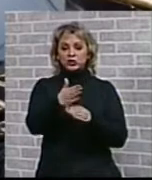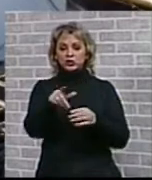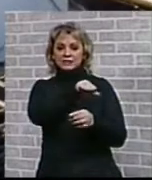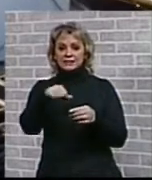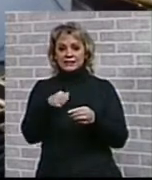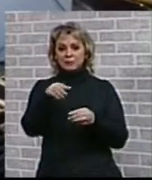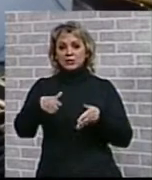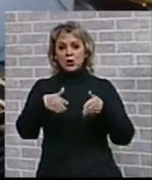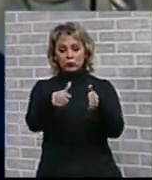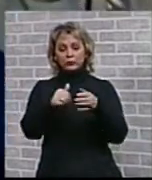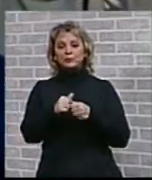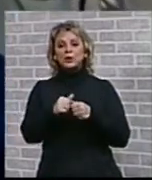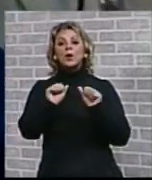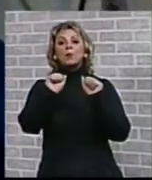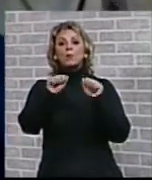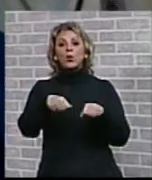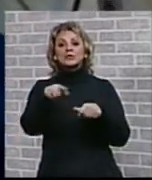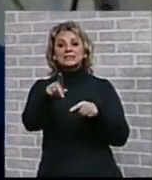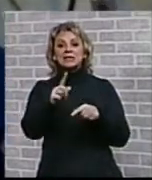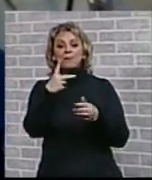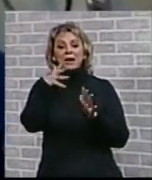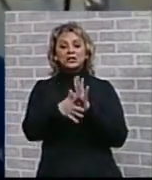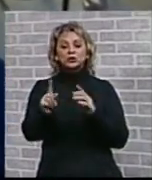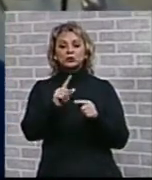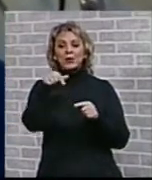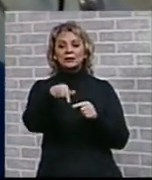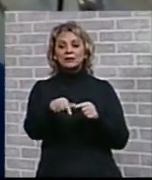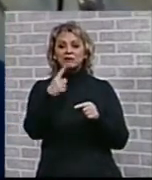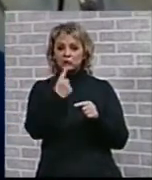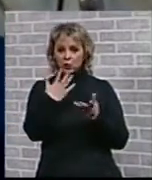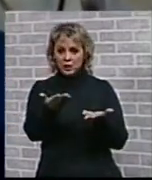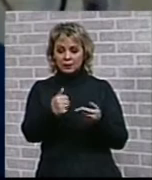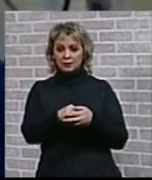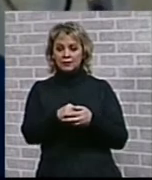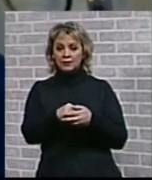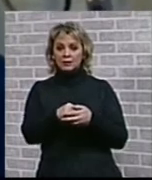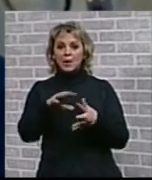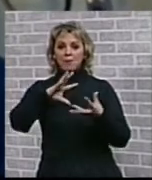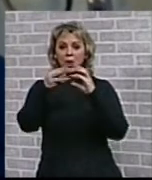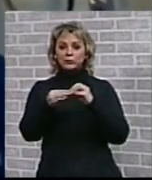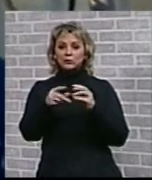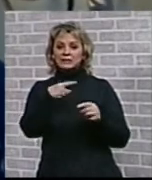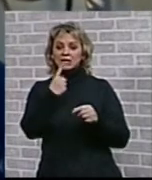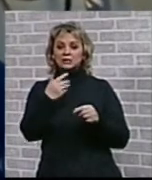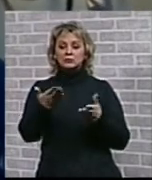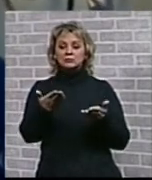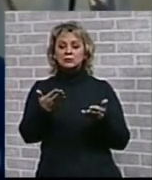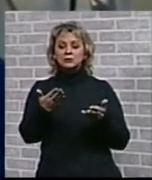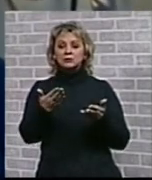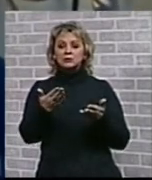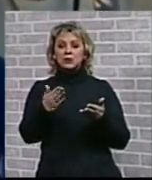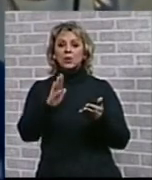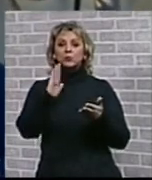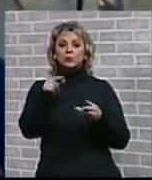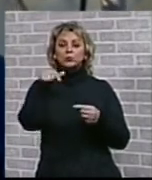дорогу самостоятельно. Можно их визуально там понять, что это такое, как по объему, там, скажем, их. Ну,